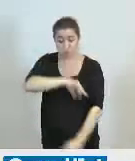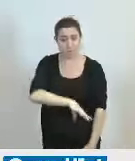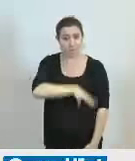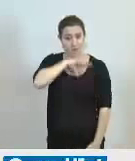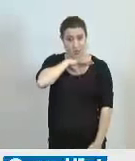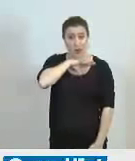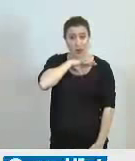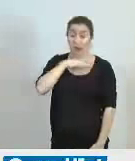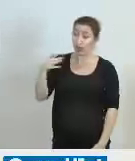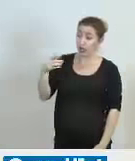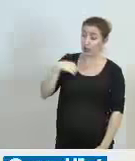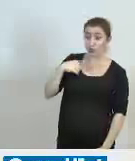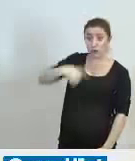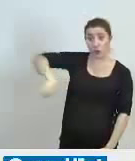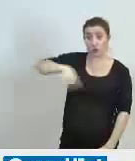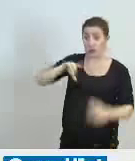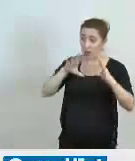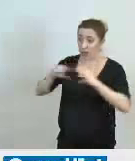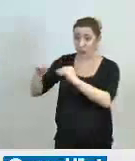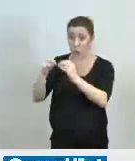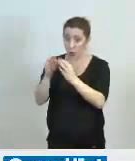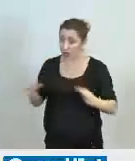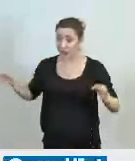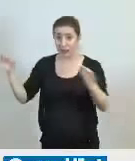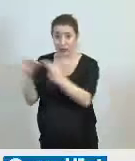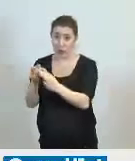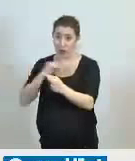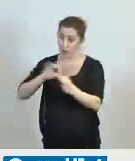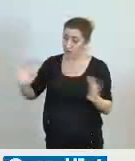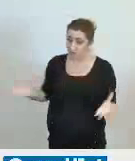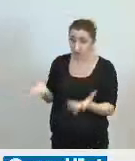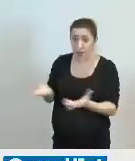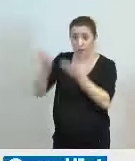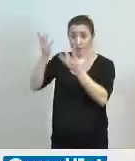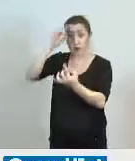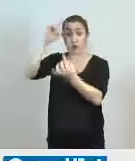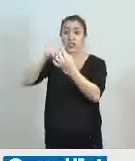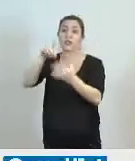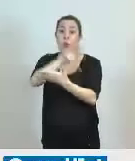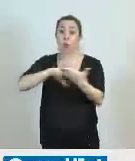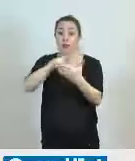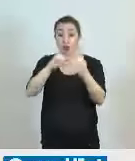territoires, des habitants, pour faire rayonner le Grand Est en France et en Europe.